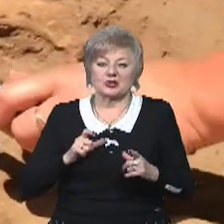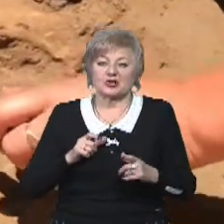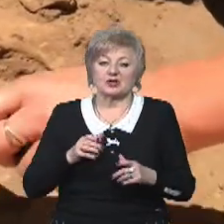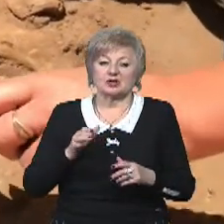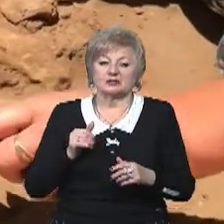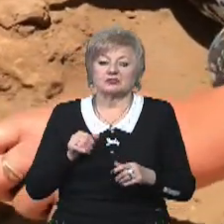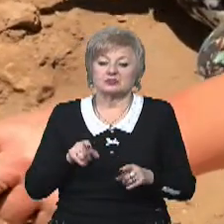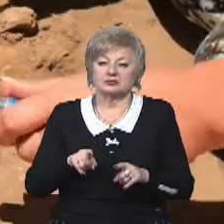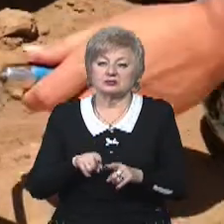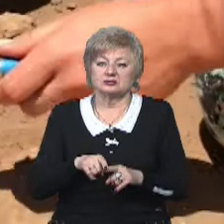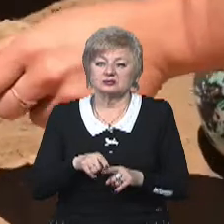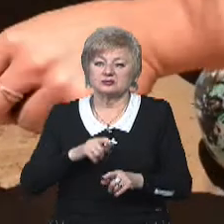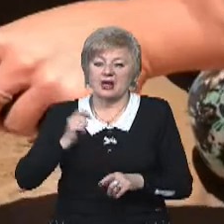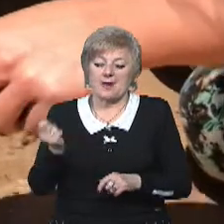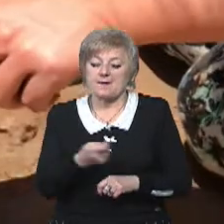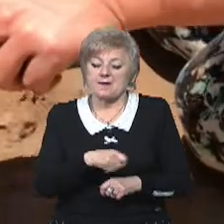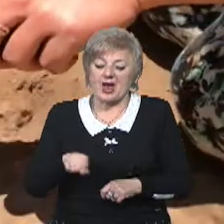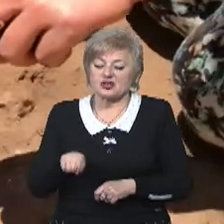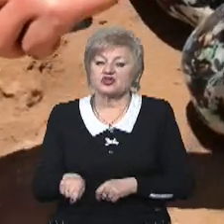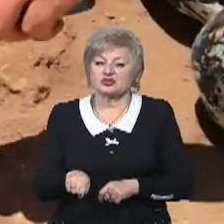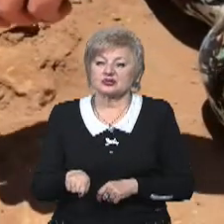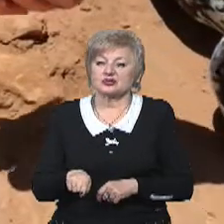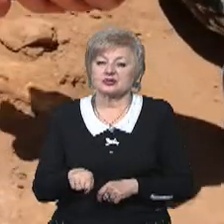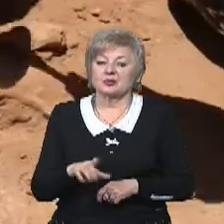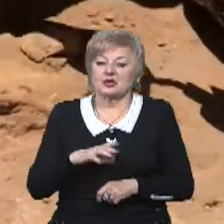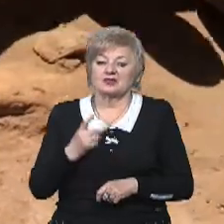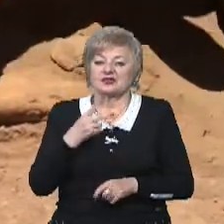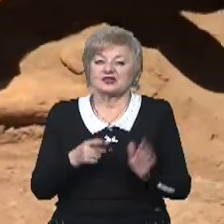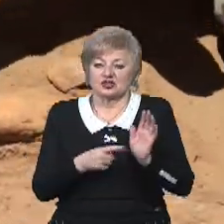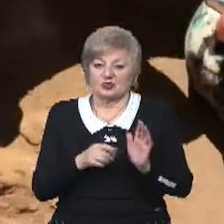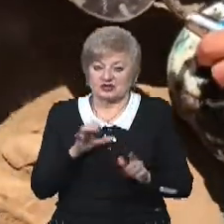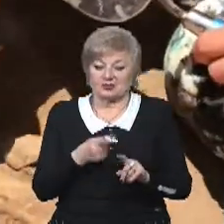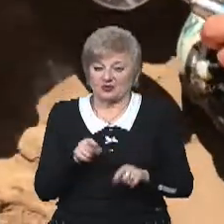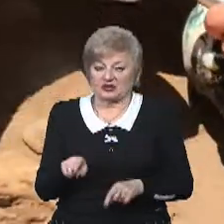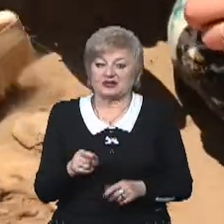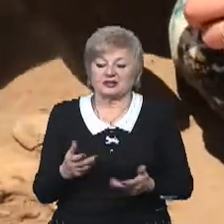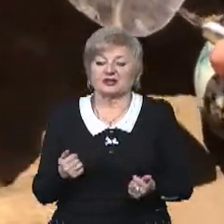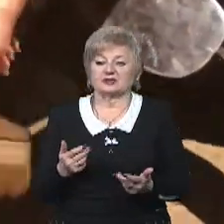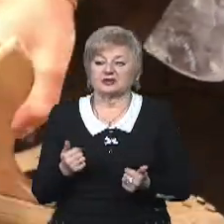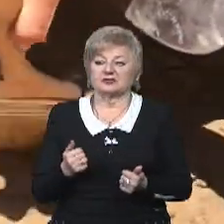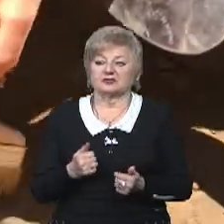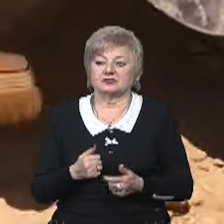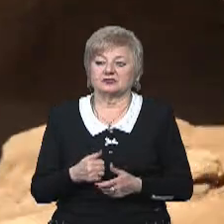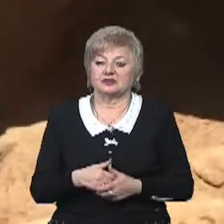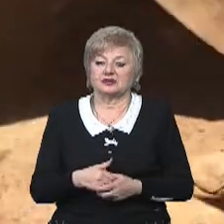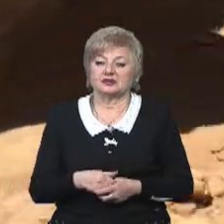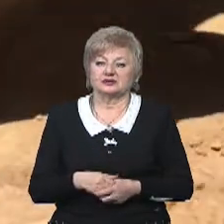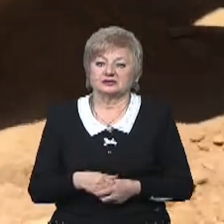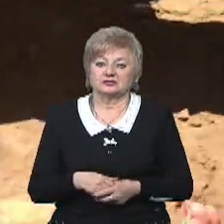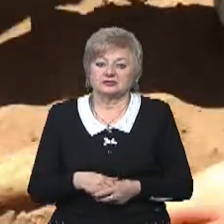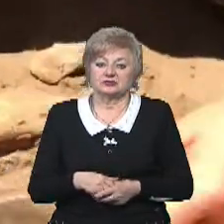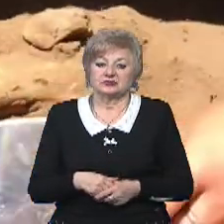щіточку, якраз таки цей меч, цей акінак, який був представлений 26 вересня, це він і є, так? Так, він ще є. Це живі кадри, як